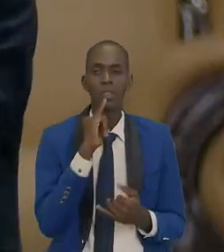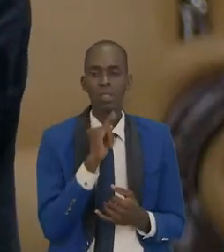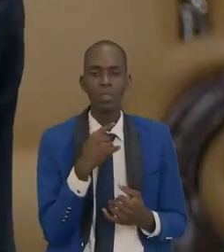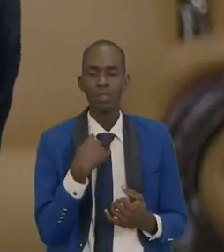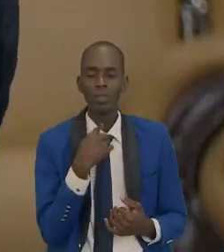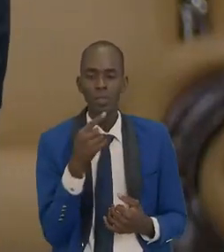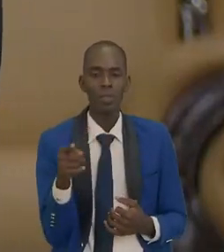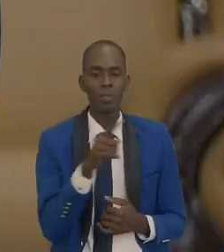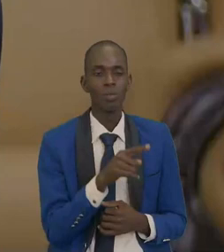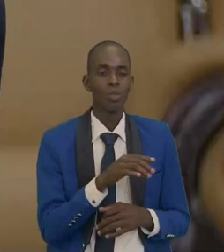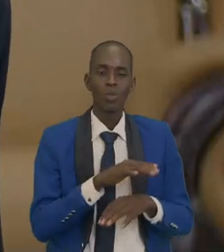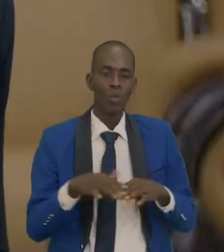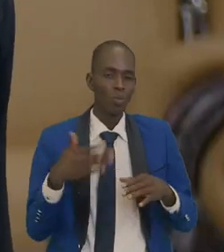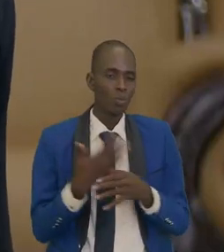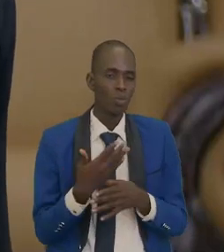te dérange plus.